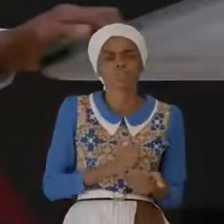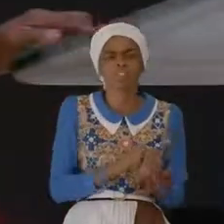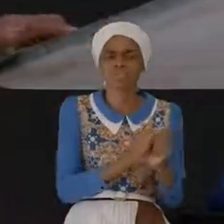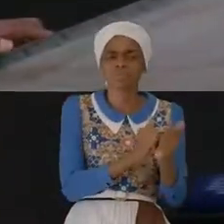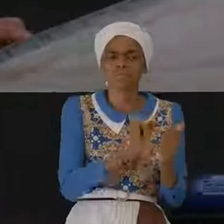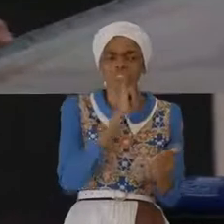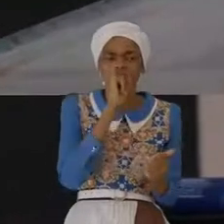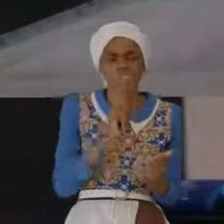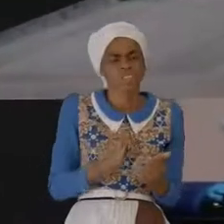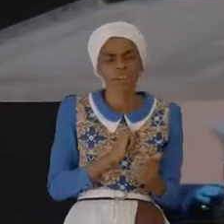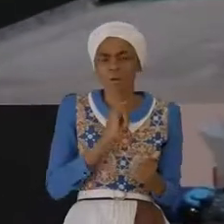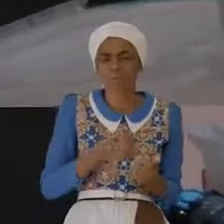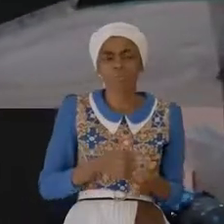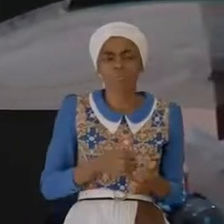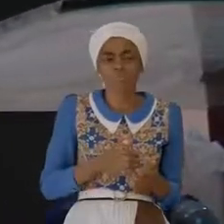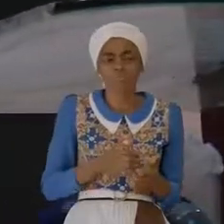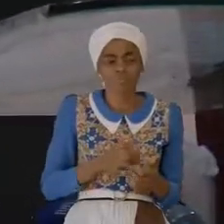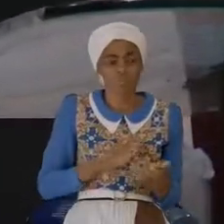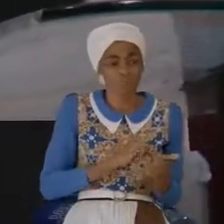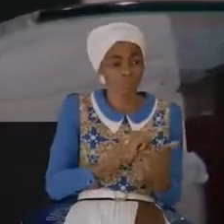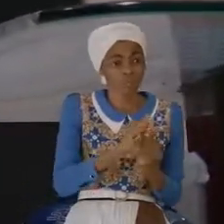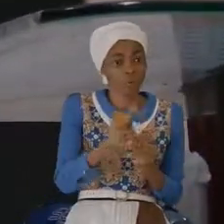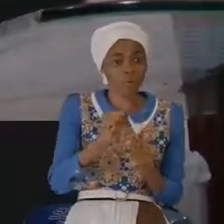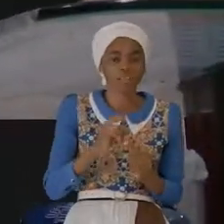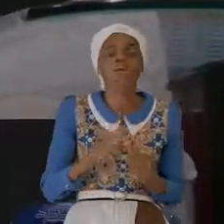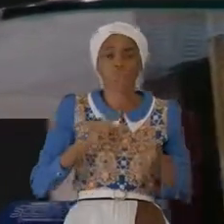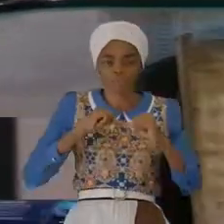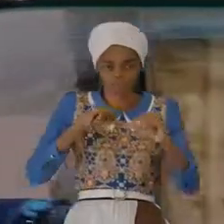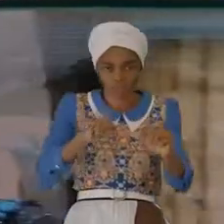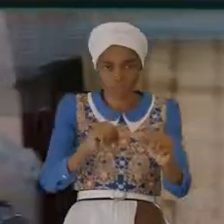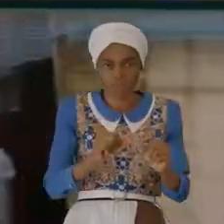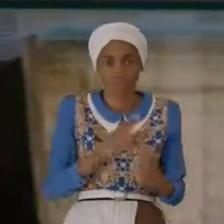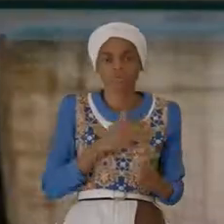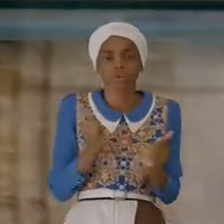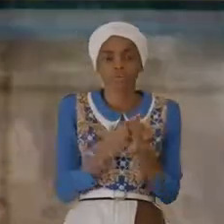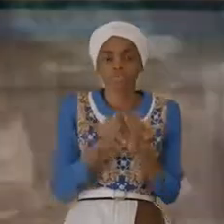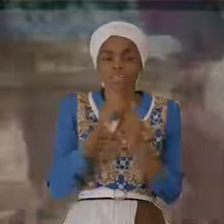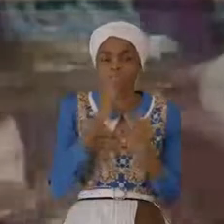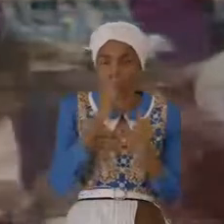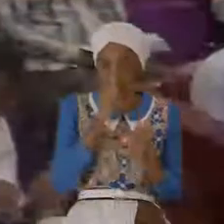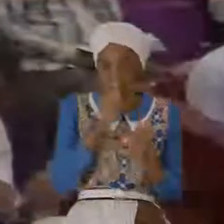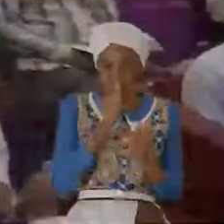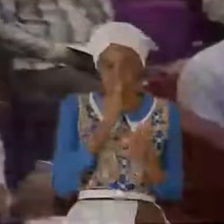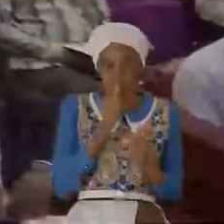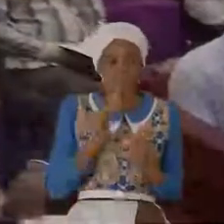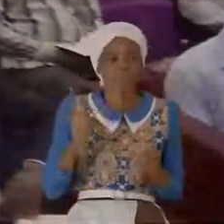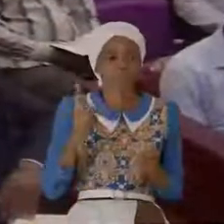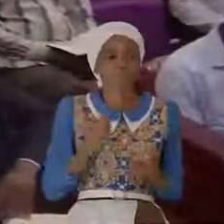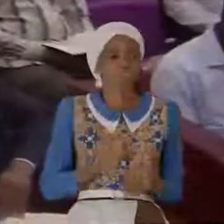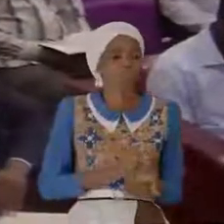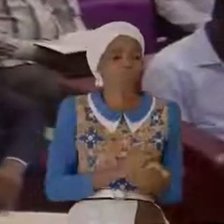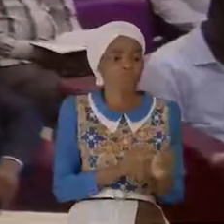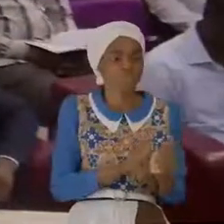vous ne le pensiez. Continuez de courir avec persévérance dans la carrière qui nous